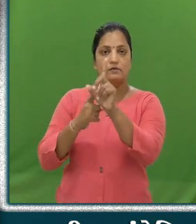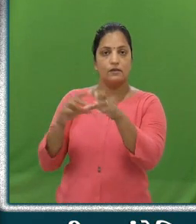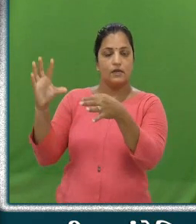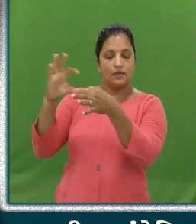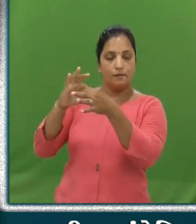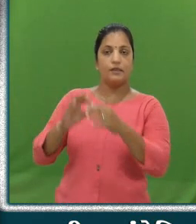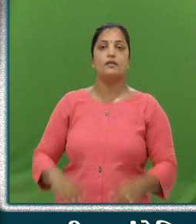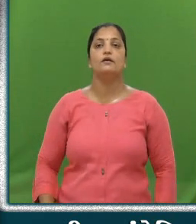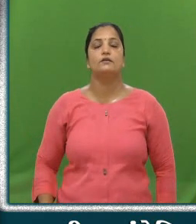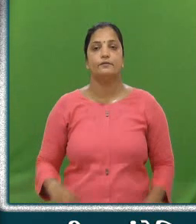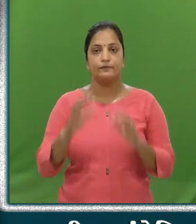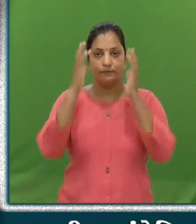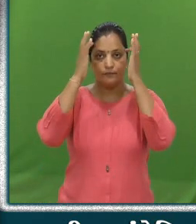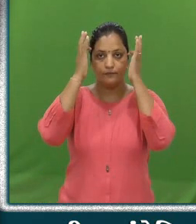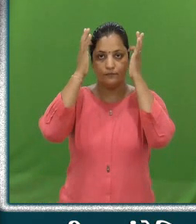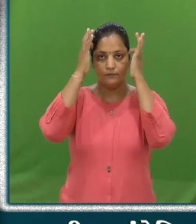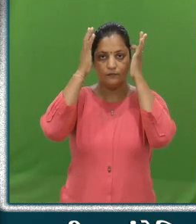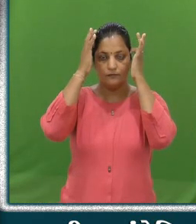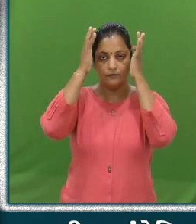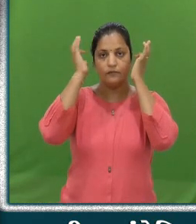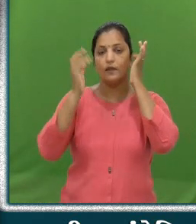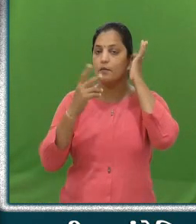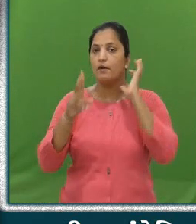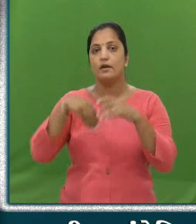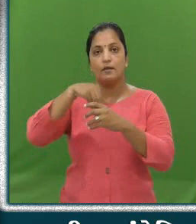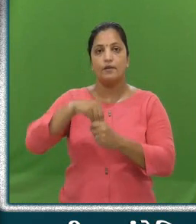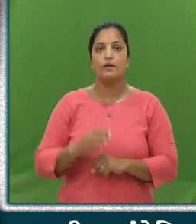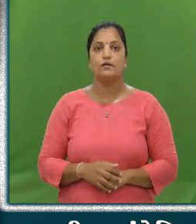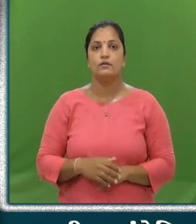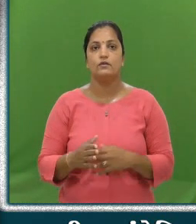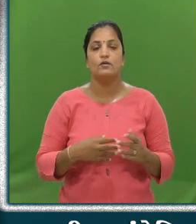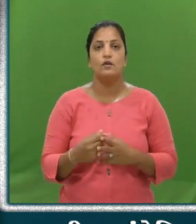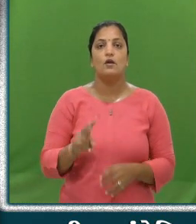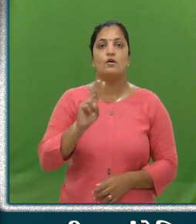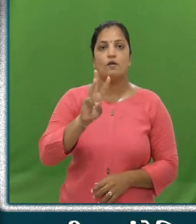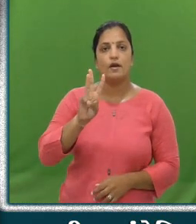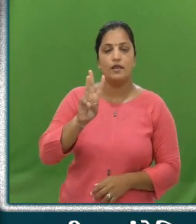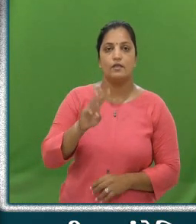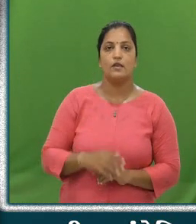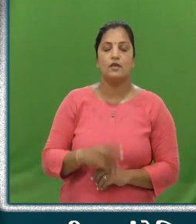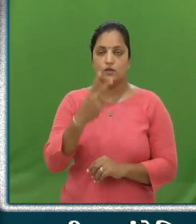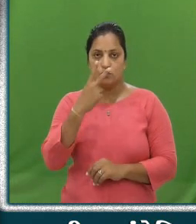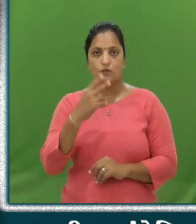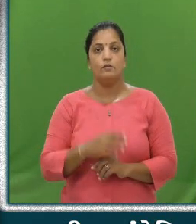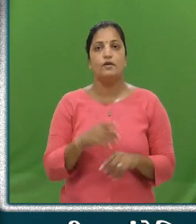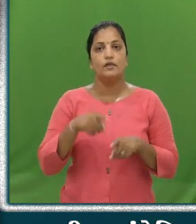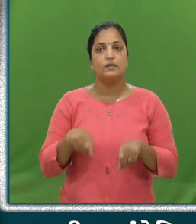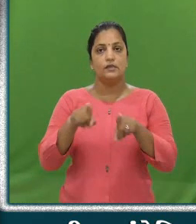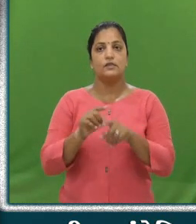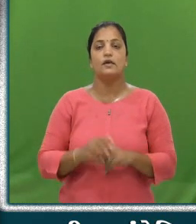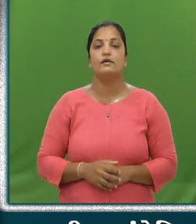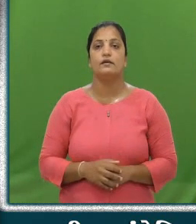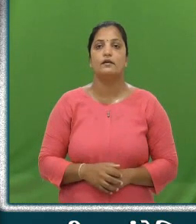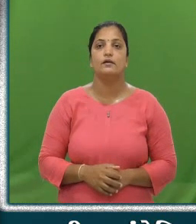છે અને આ માતૃક અને પિતૃક જોડ બધા ભેગા થઈને કુલ 23 જોડ રંગસૂત્રો જોવા મળે છે 23